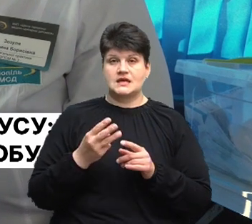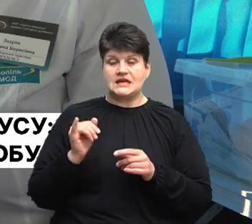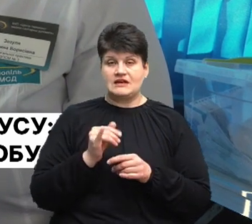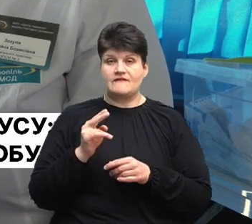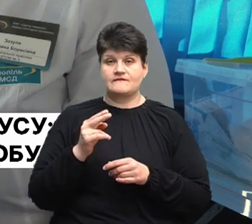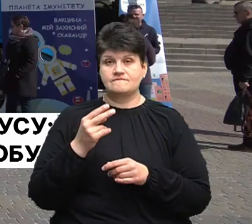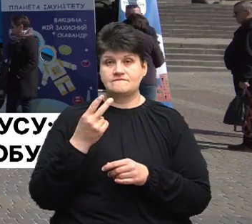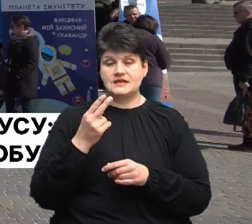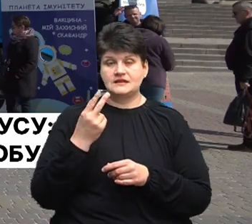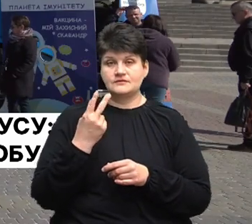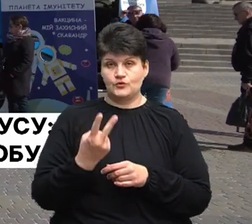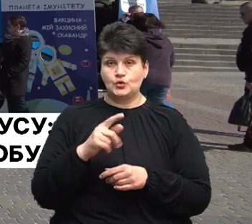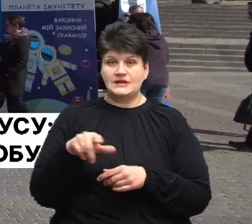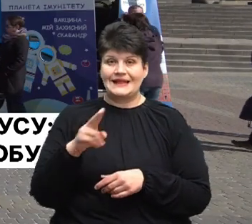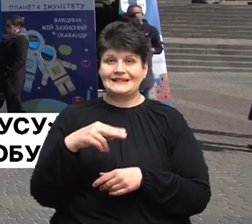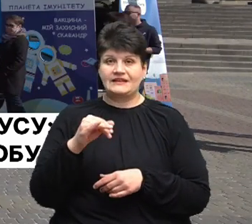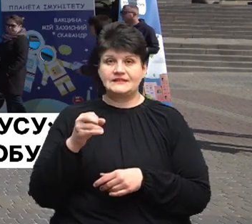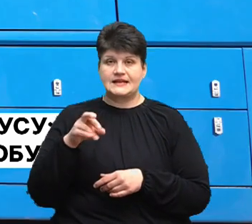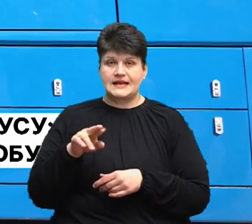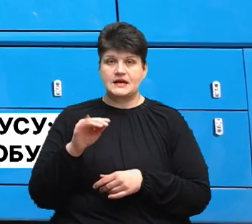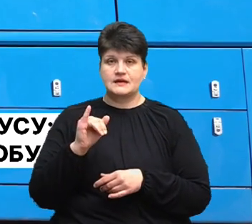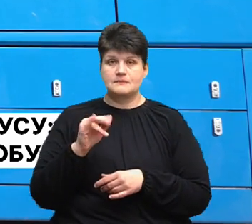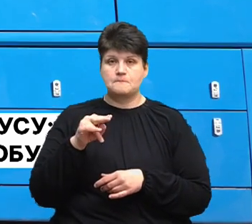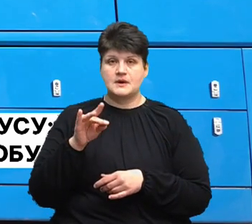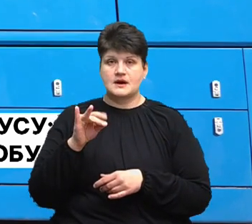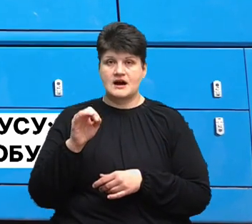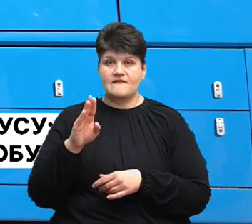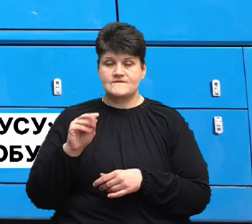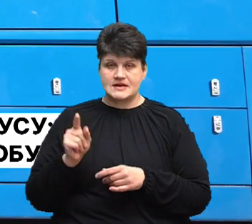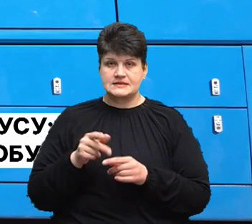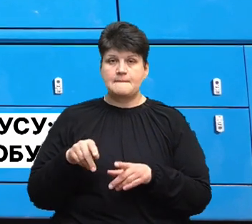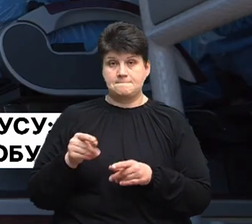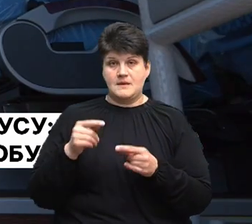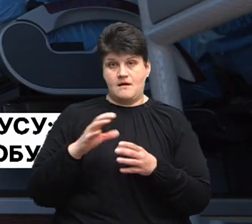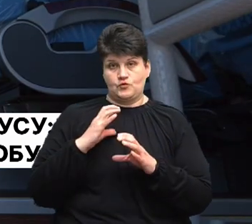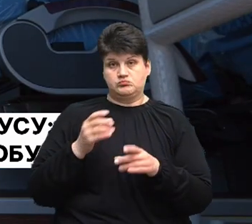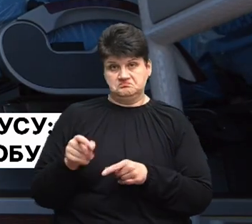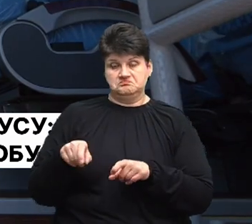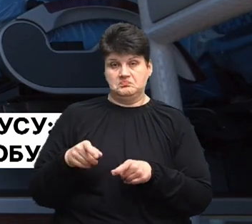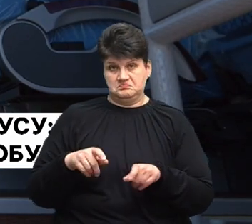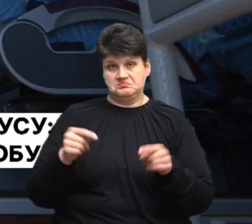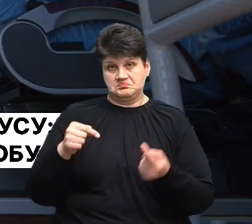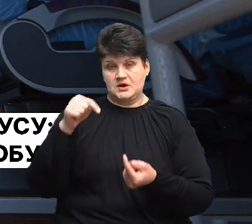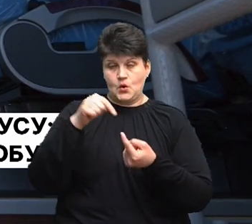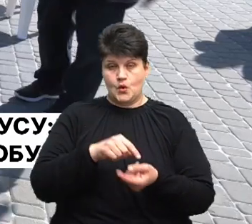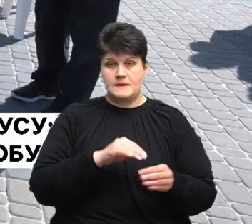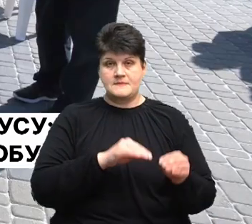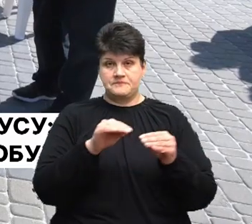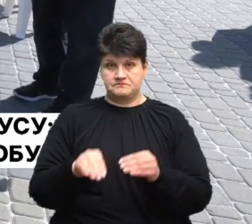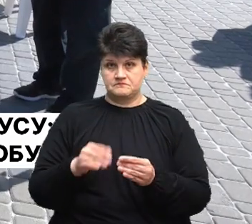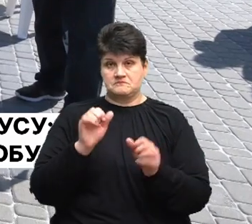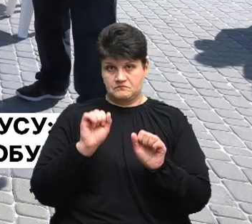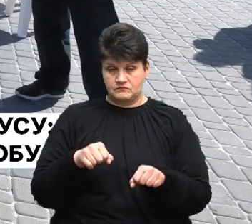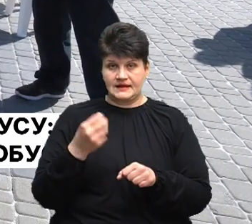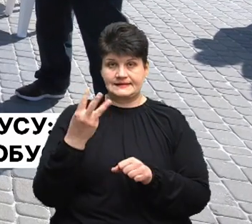людини провакцинувати. Автобус, в якому вакцинують, підходить і для перевезень. Він розрахований на 37 посадкових місць,